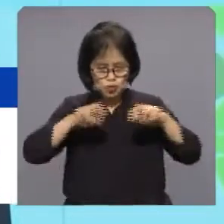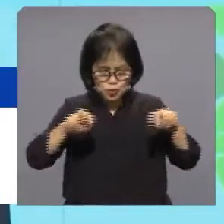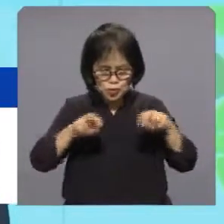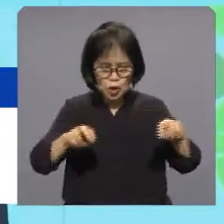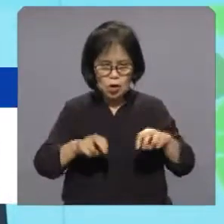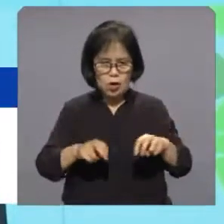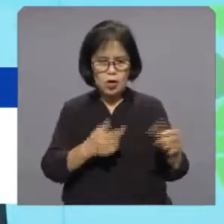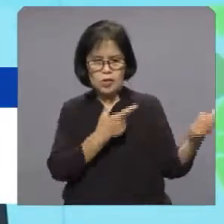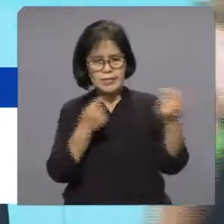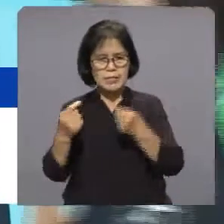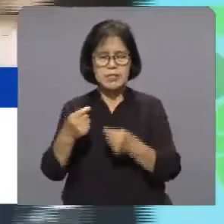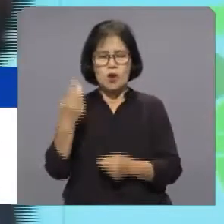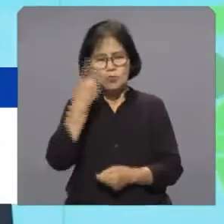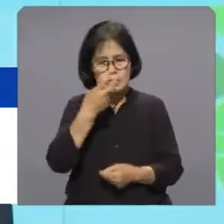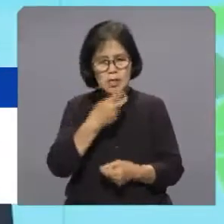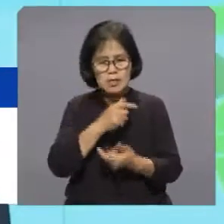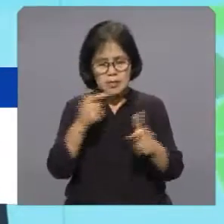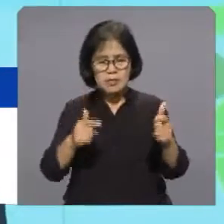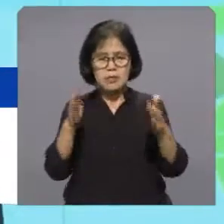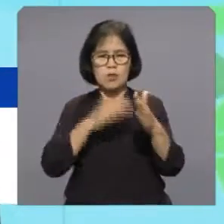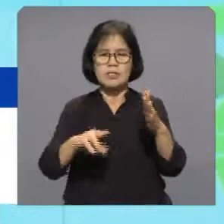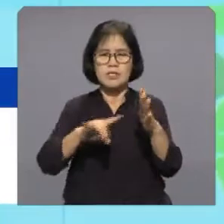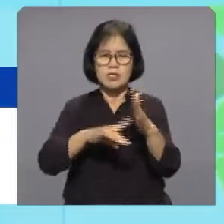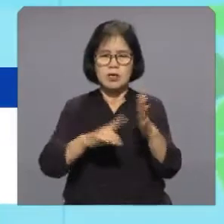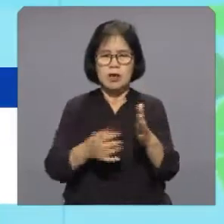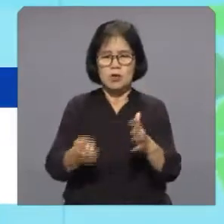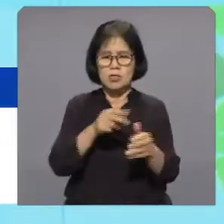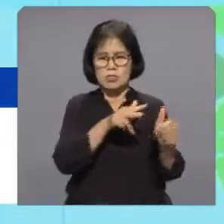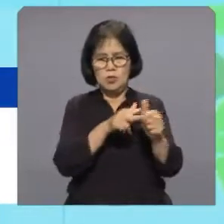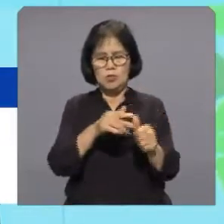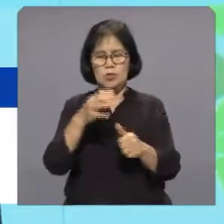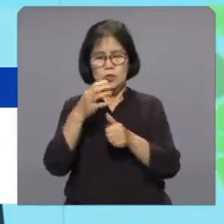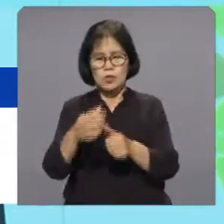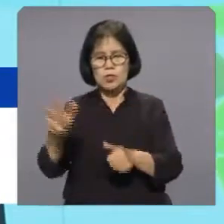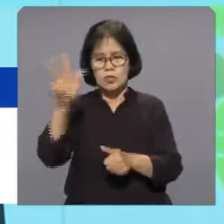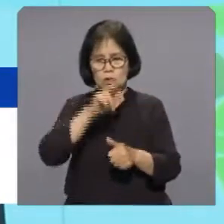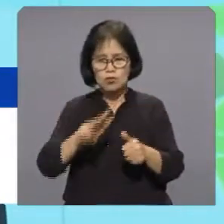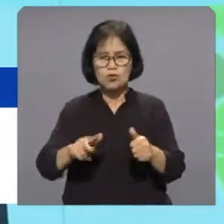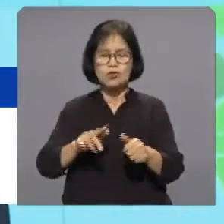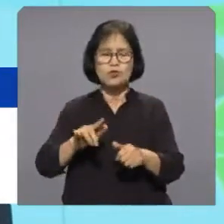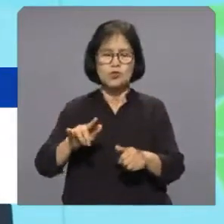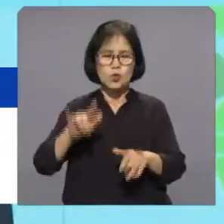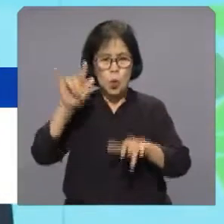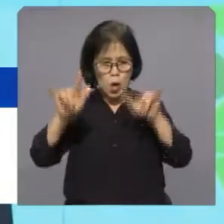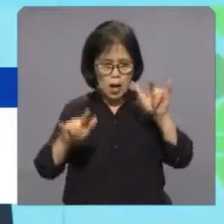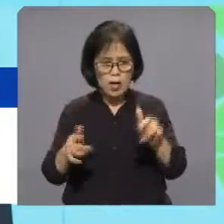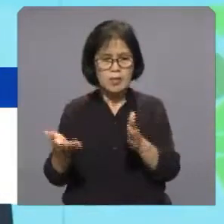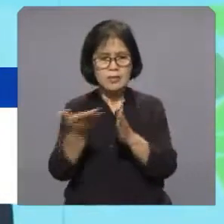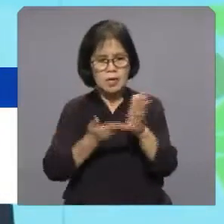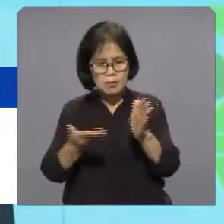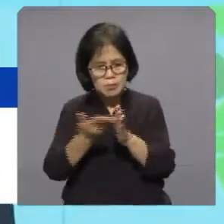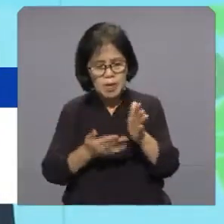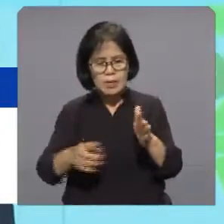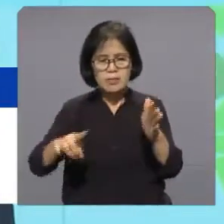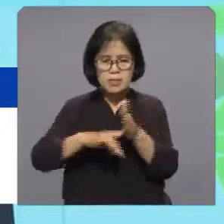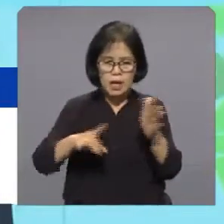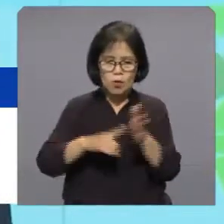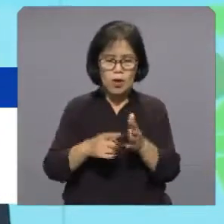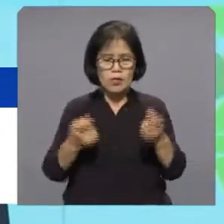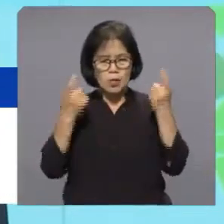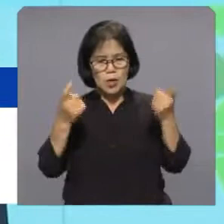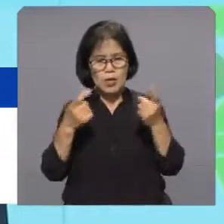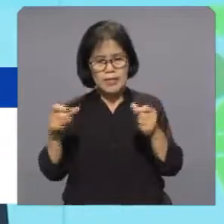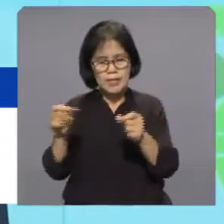일제 검사 등등 관세청이 갖고 있는 정보를 활용해서 전국 공항만 세관, 여행객,